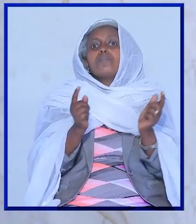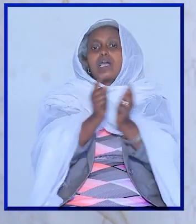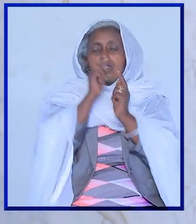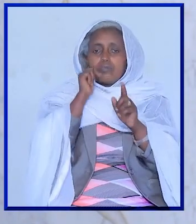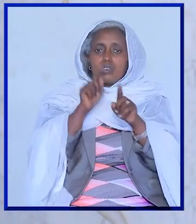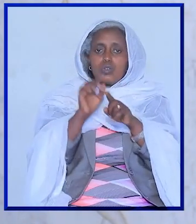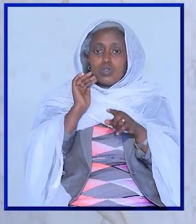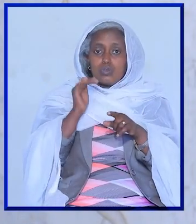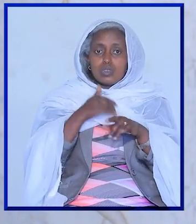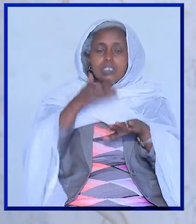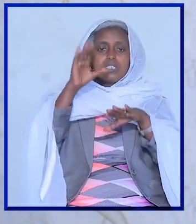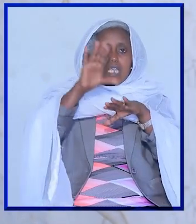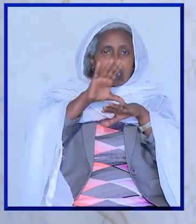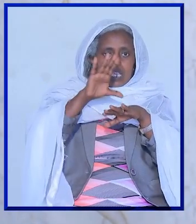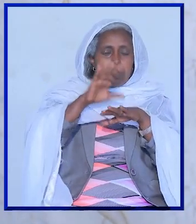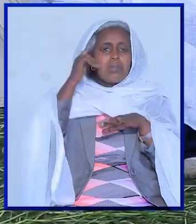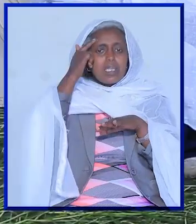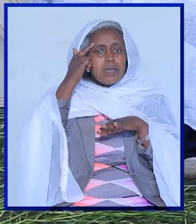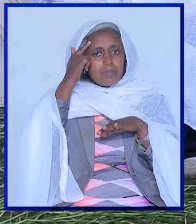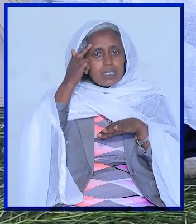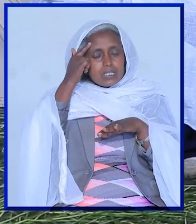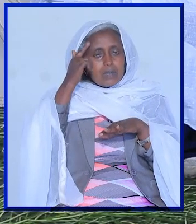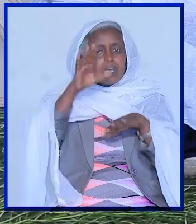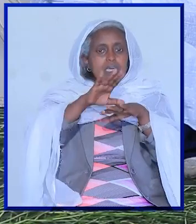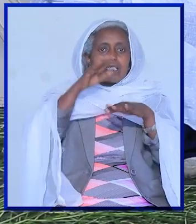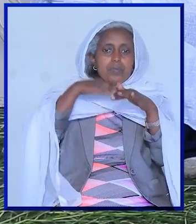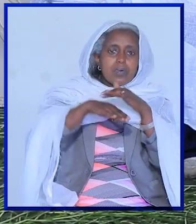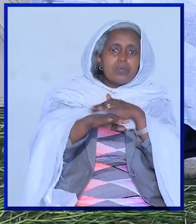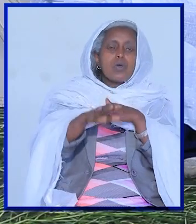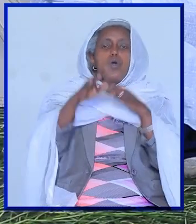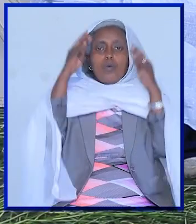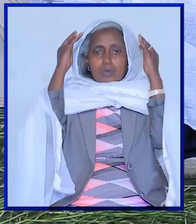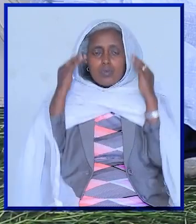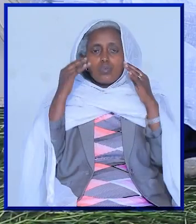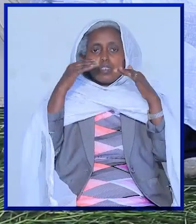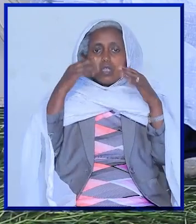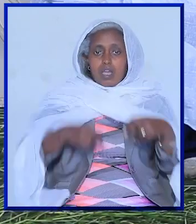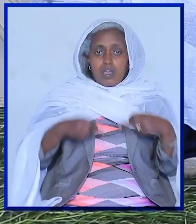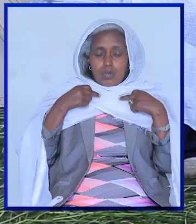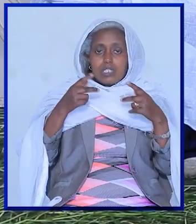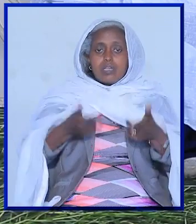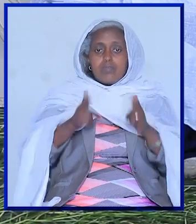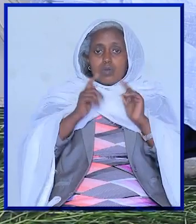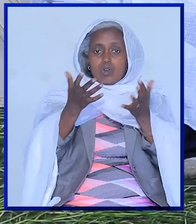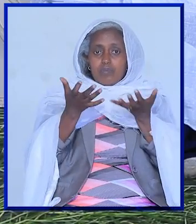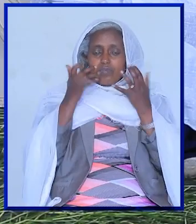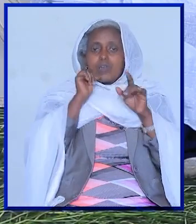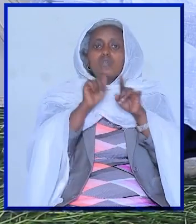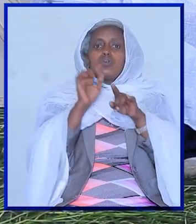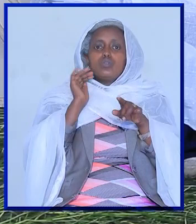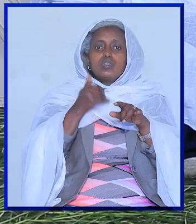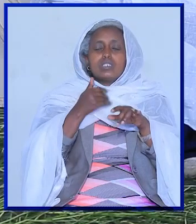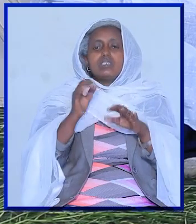እህቶቻችን ገዳምን ለማሰብ ገዳም ገብተው በምነና ህይወት ለመኖር ለሚፈልጉ እህቶቻችን እስኪ እንደው